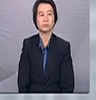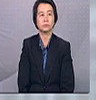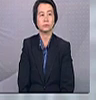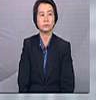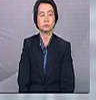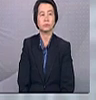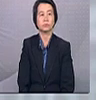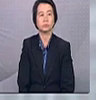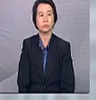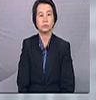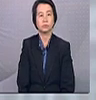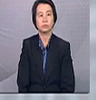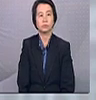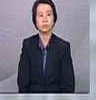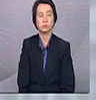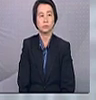So